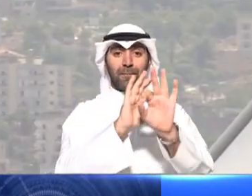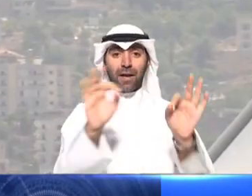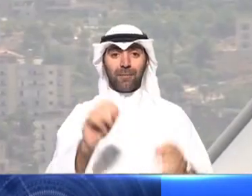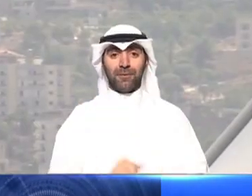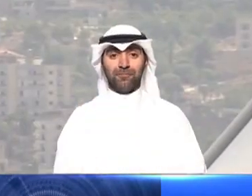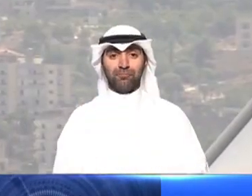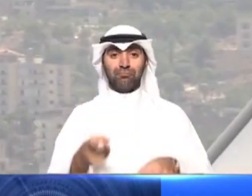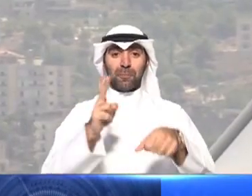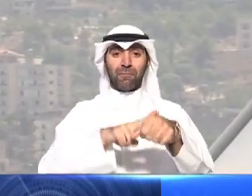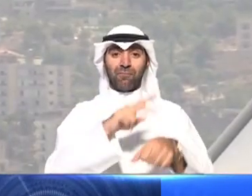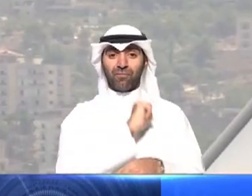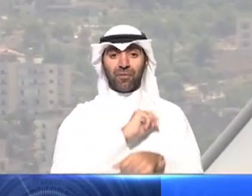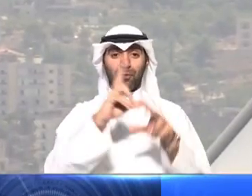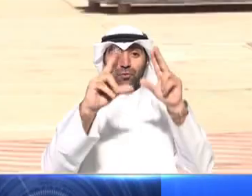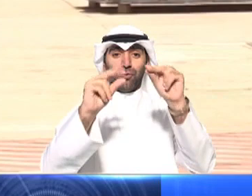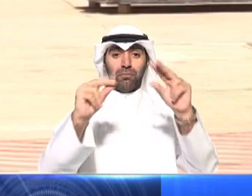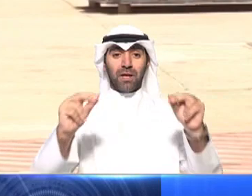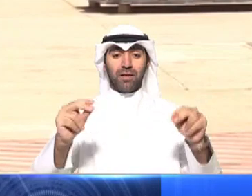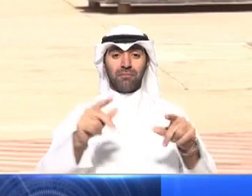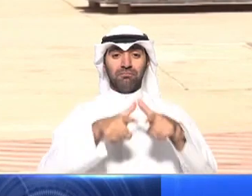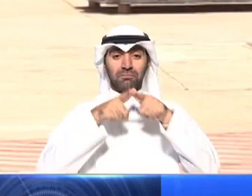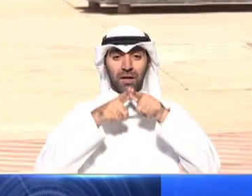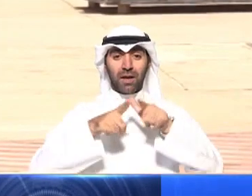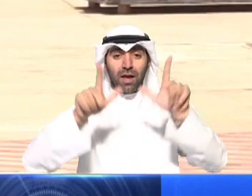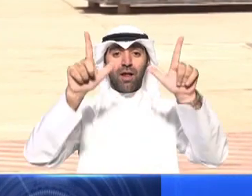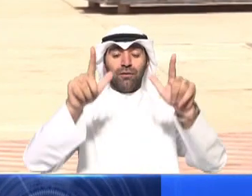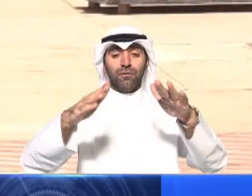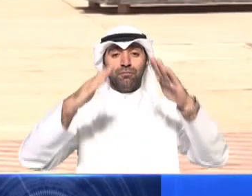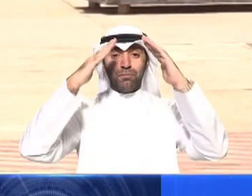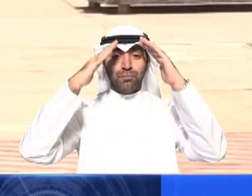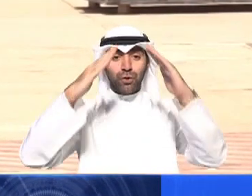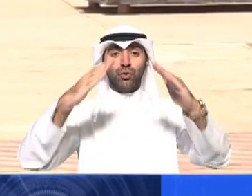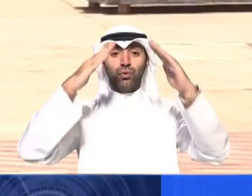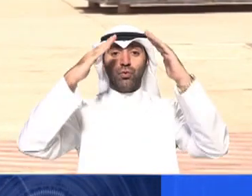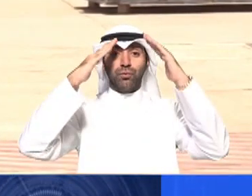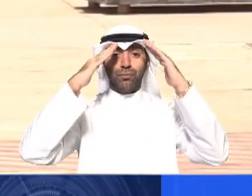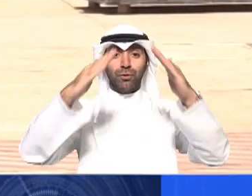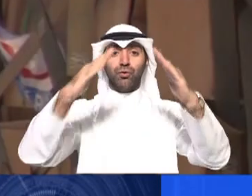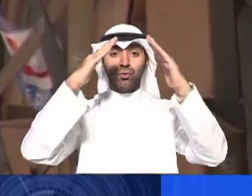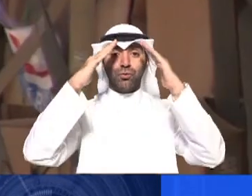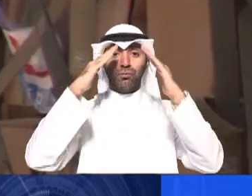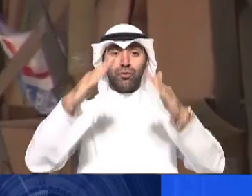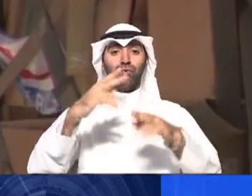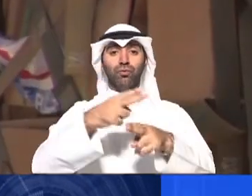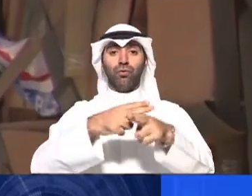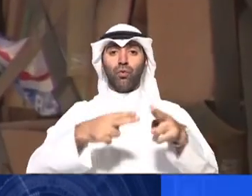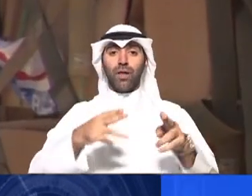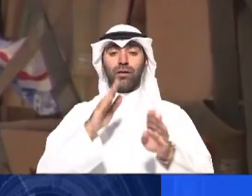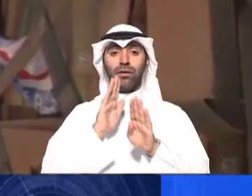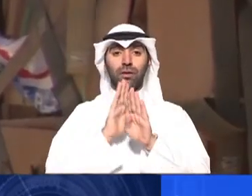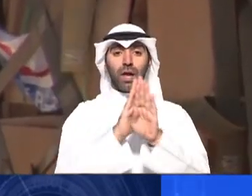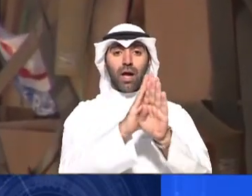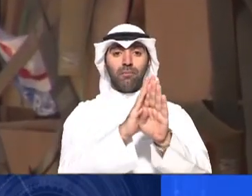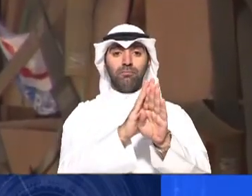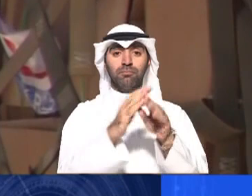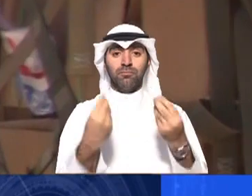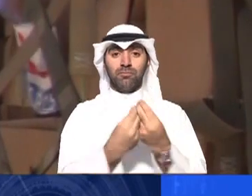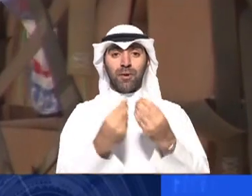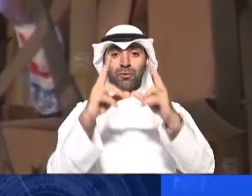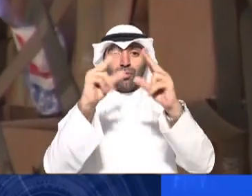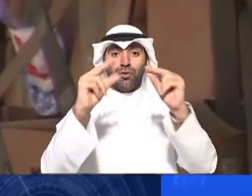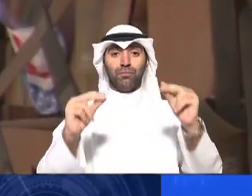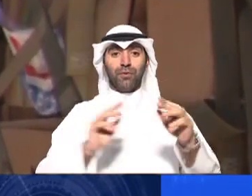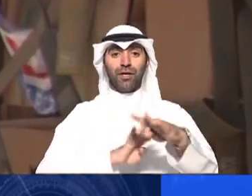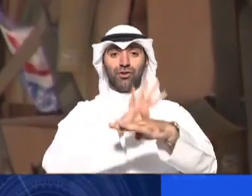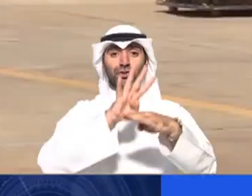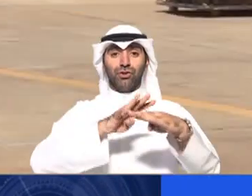لقائد العمل الإنساني حضرة صاحب السمو الشيخ صباح الأحمد الجابر الصباح أمير البلاد المفدى حفظه